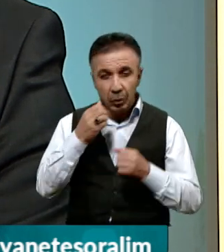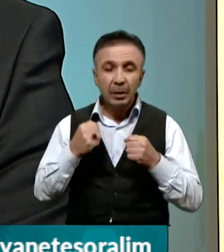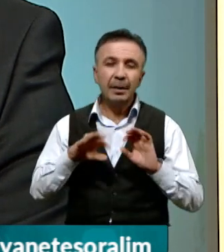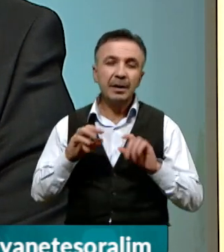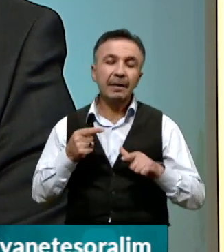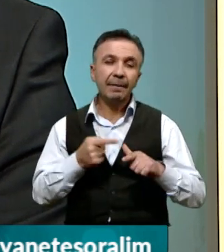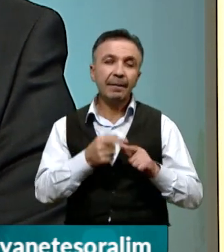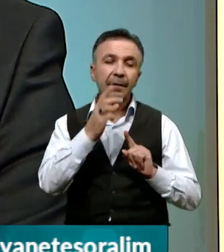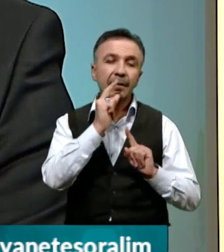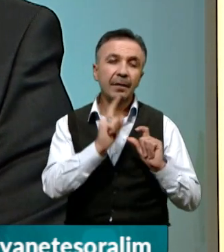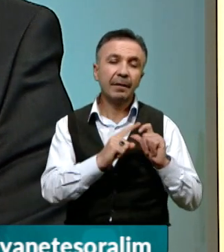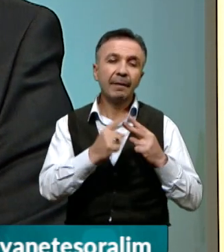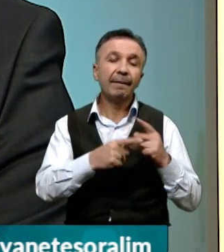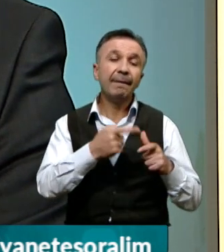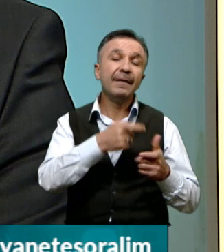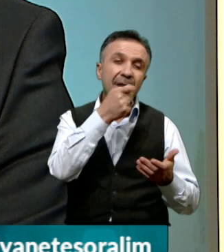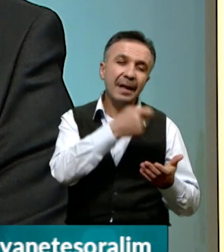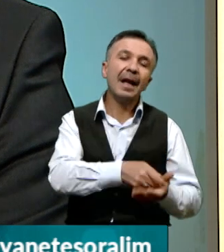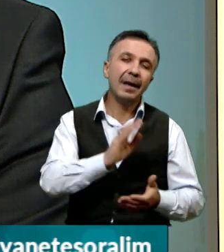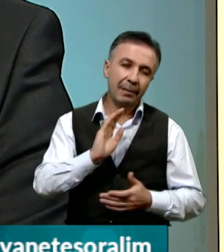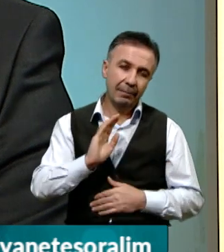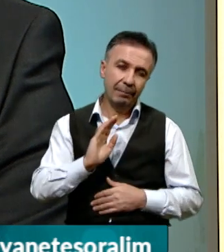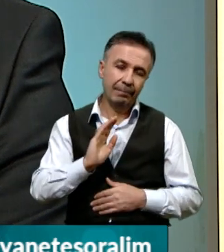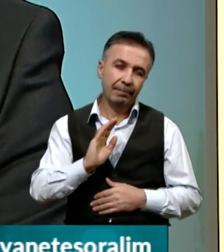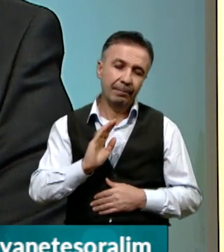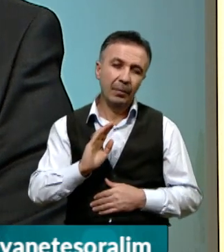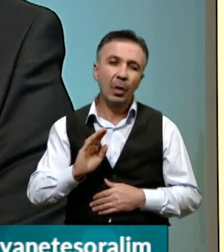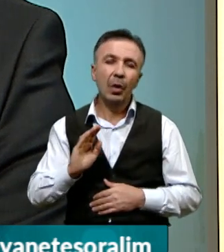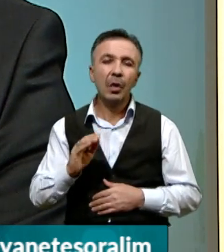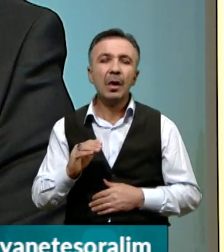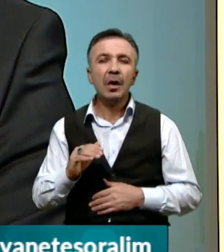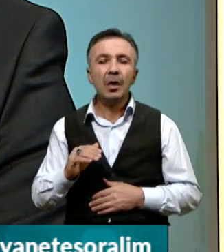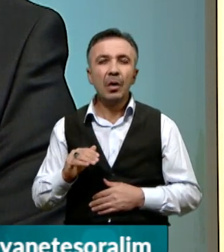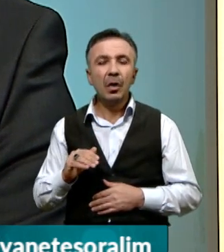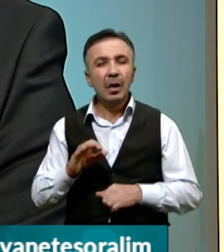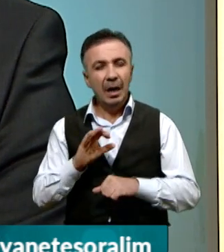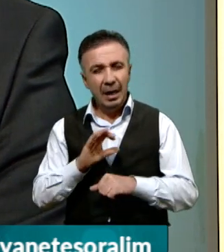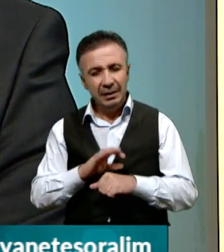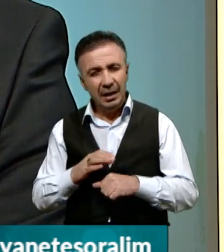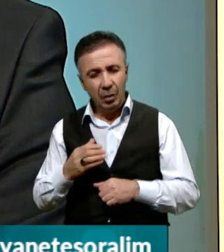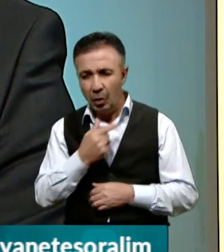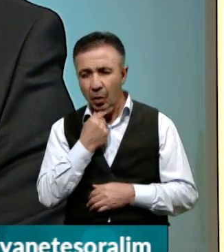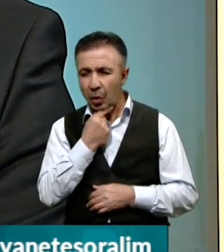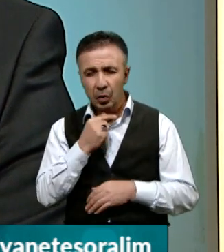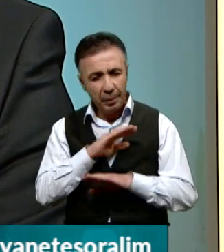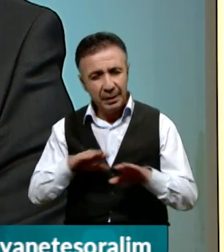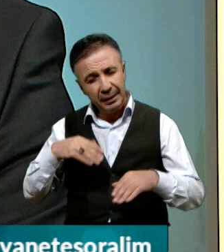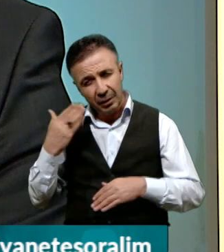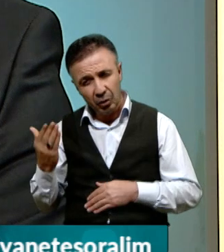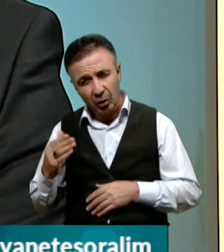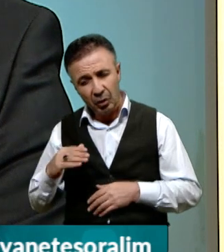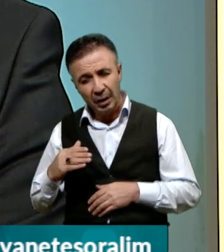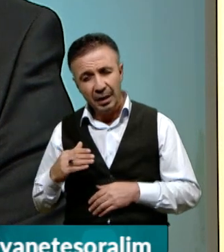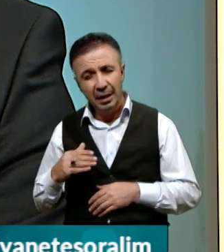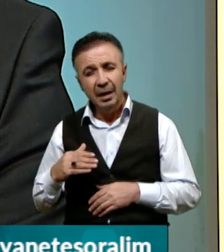fidye değil. Tutabilecek noktaya geldikten sonra yani artık o engelleri, o mazeretleri kalktıktan sonra ne yapacak? Bu oruçların